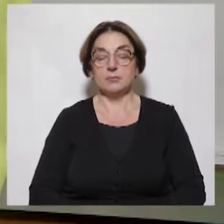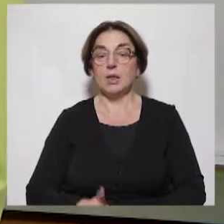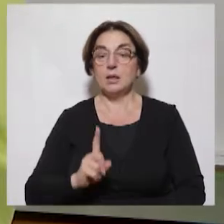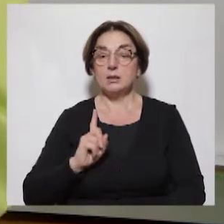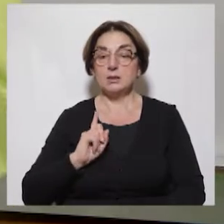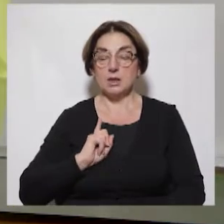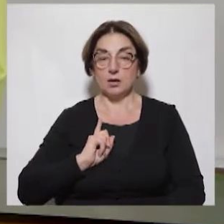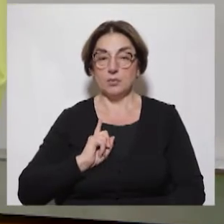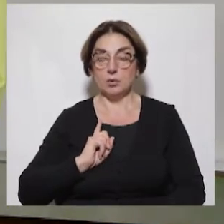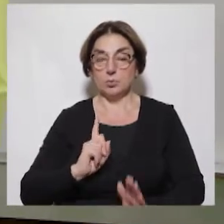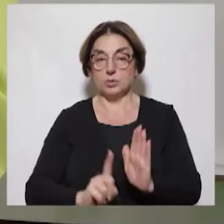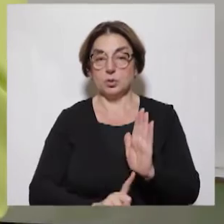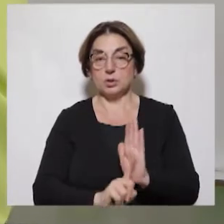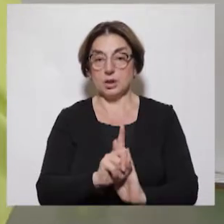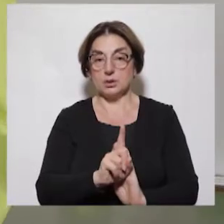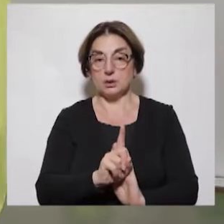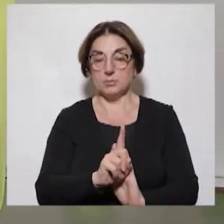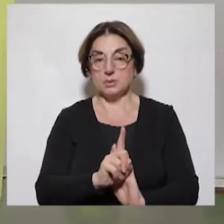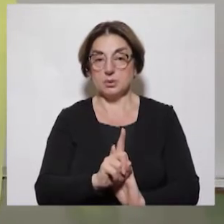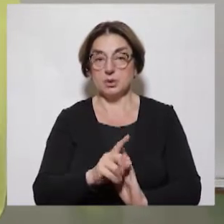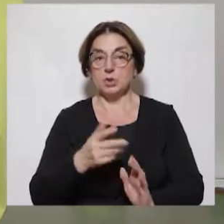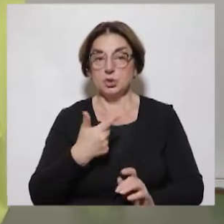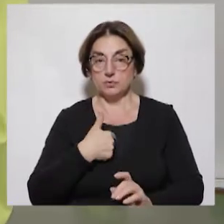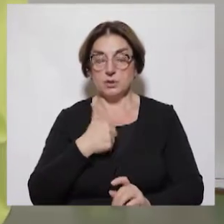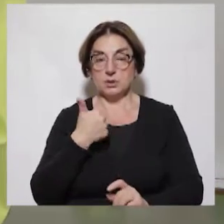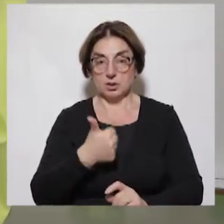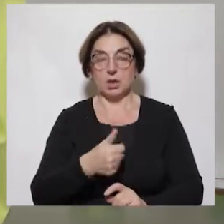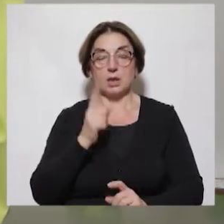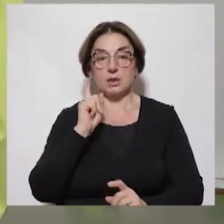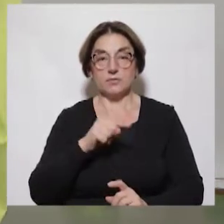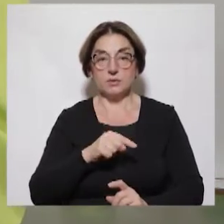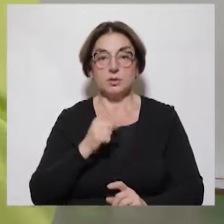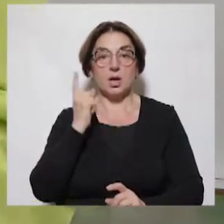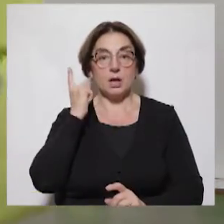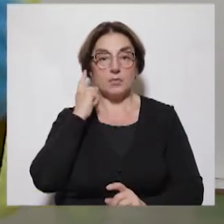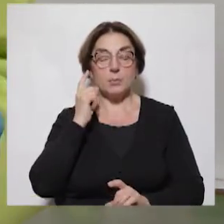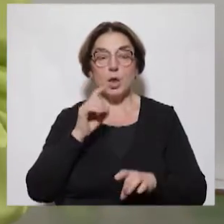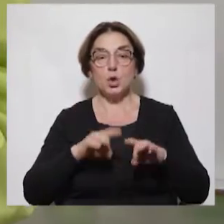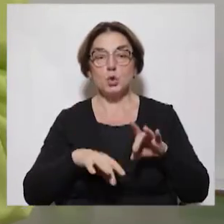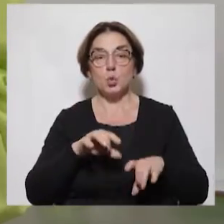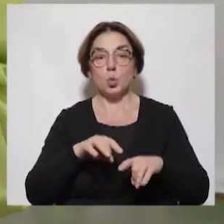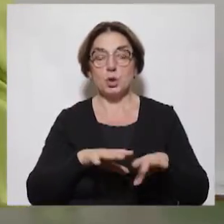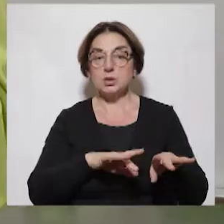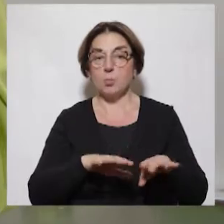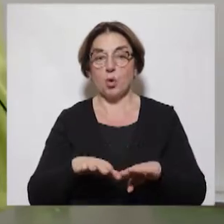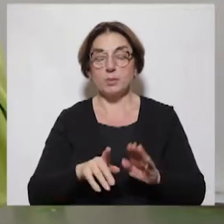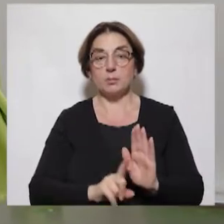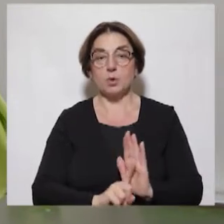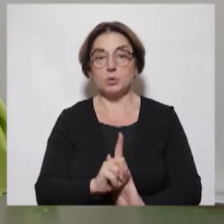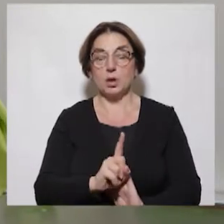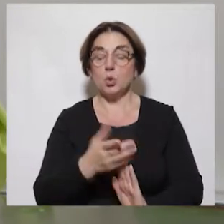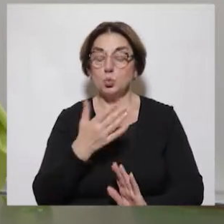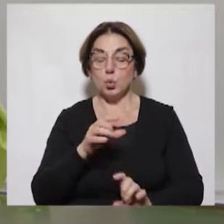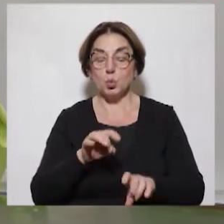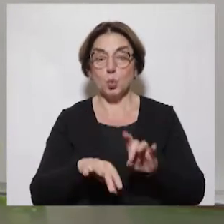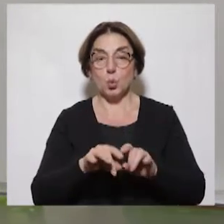და დაველოდოთ ექსპერიმენტის მსვლელობას. პირველ რიგში ჩვენ ძალიან კარგად ვიცით და გვესმის, რომ უნდა დაიწყოს დუღილის პროცესი. თუ დუღილის პროცესი